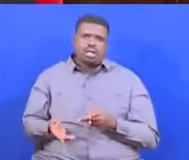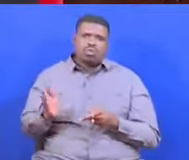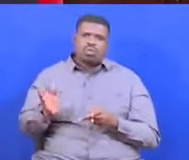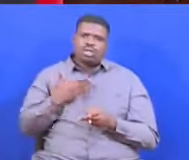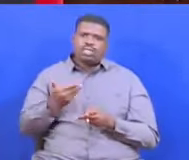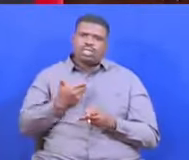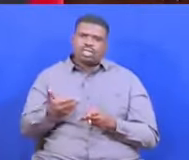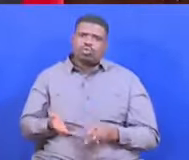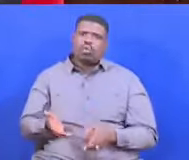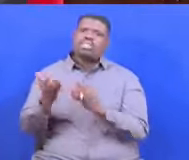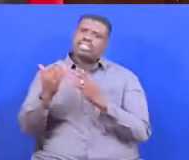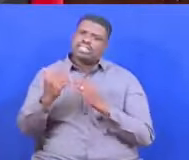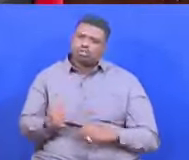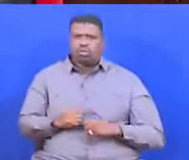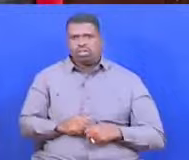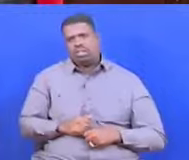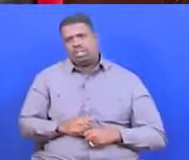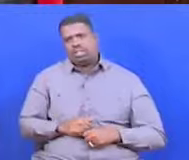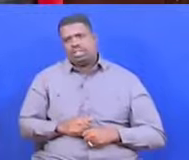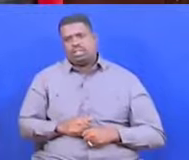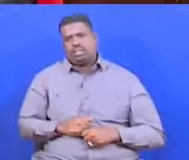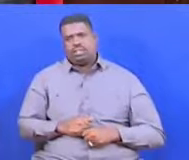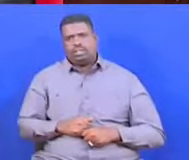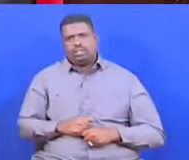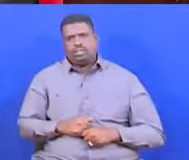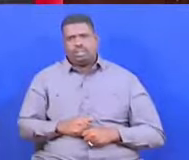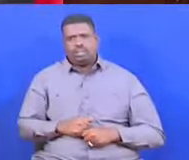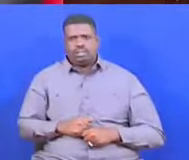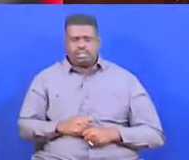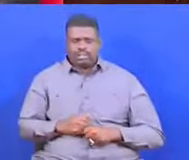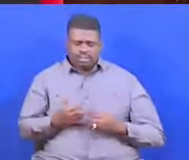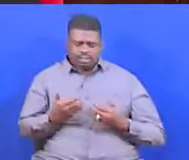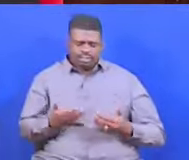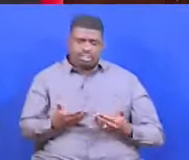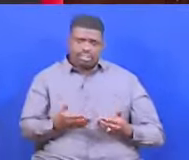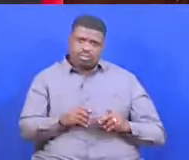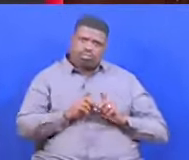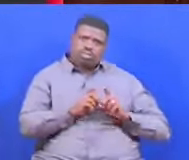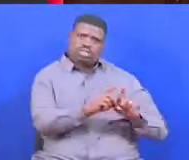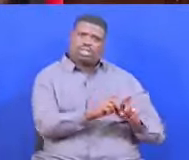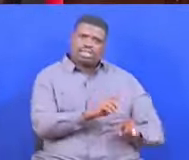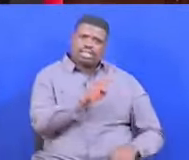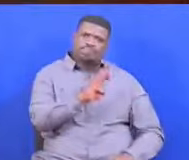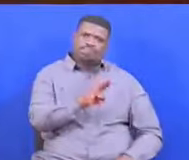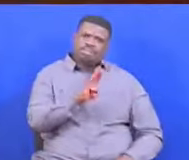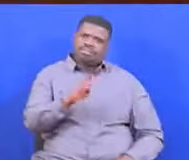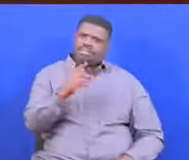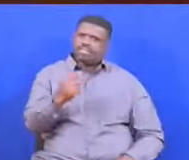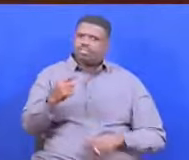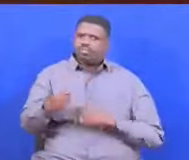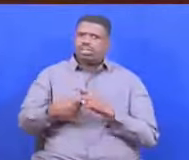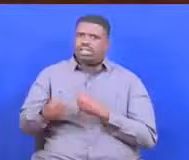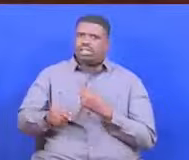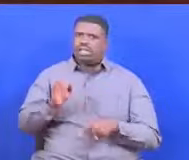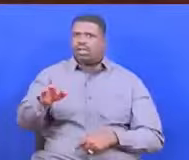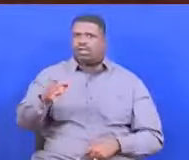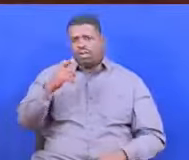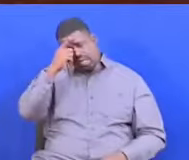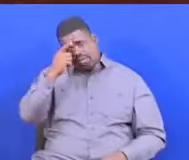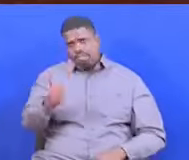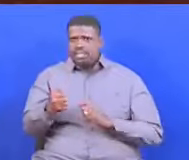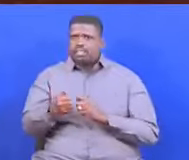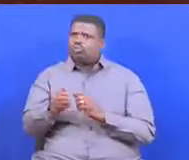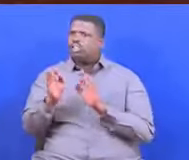Wanachotaka ni kuwezeshwa. Kwa hivyo ili tuendane na hii BBT tunaendelea nayo ambayo naamini kitu kizuri